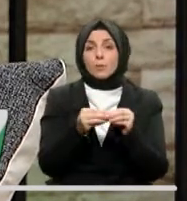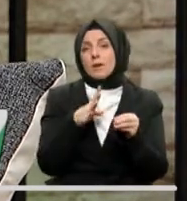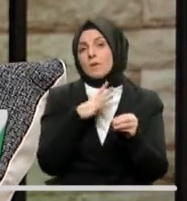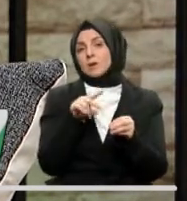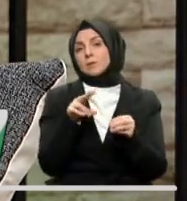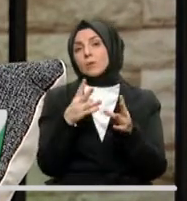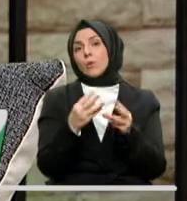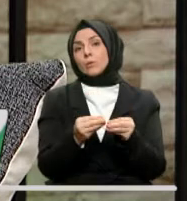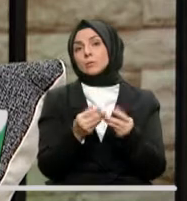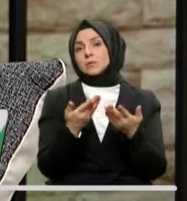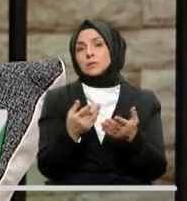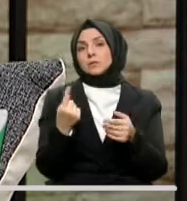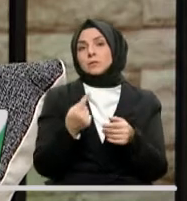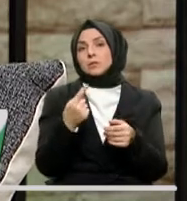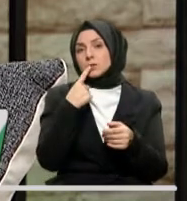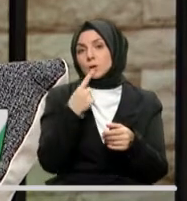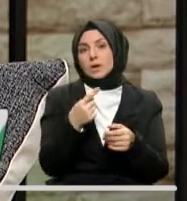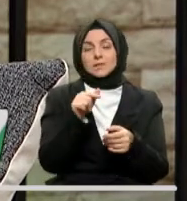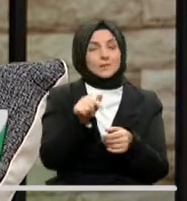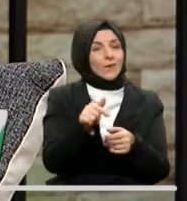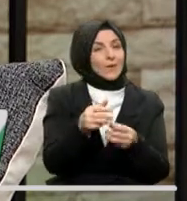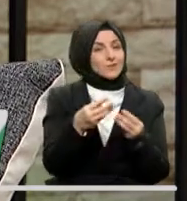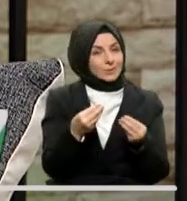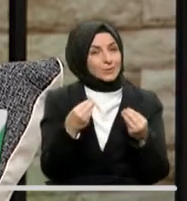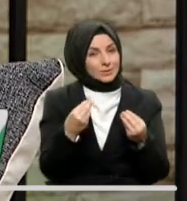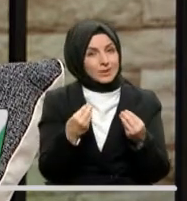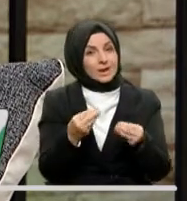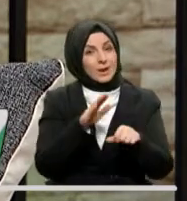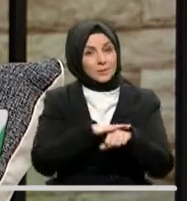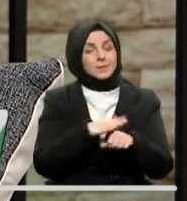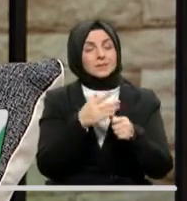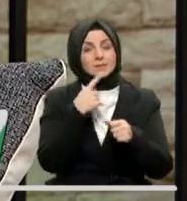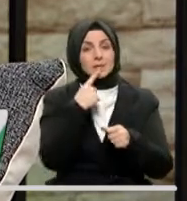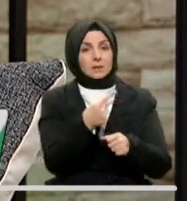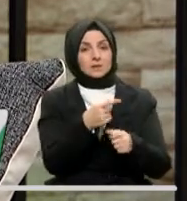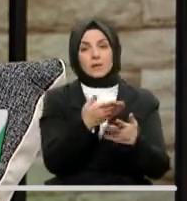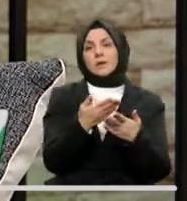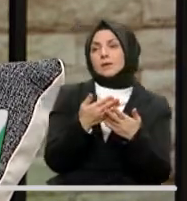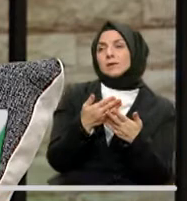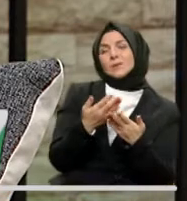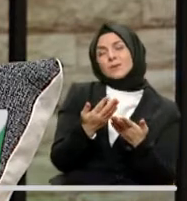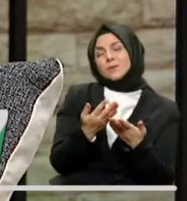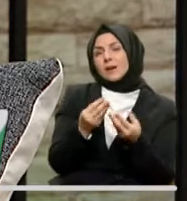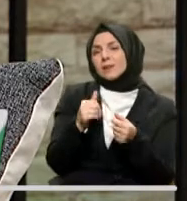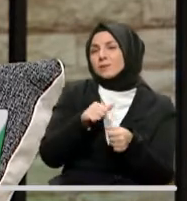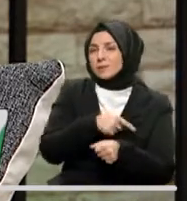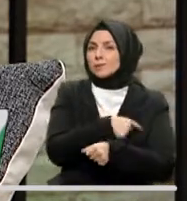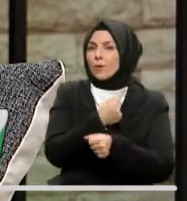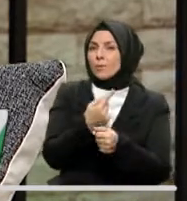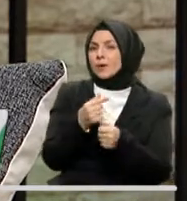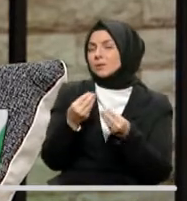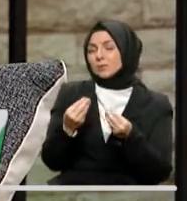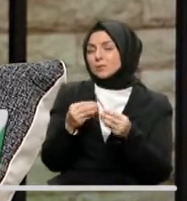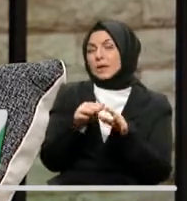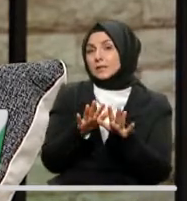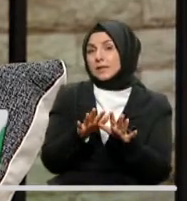bakın şuna kadar güzel yapmışsın Yok ya hani Estağfurullah o kadar da güzel bir hemen böyle bir dışarıda bırak onun üstüne alamama ama